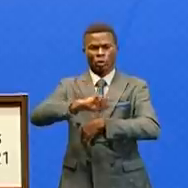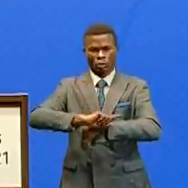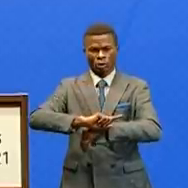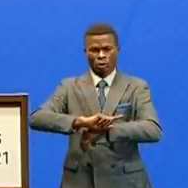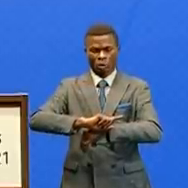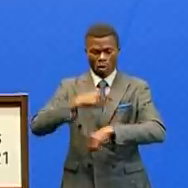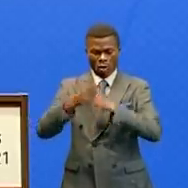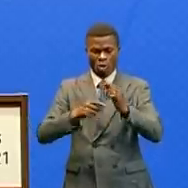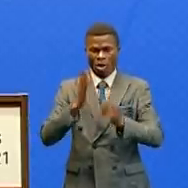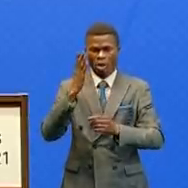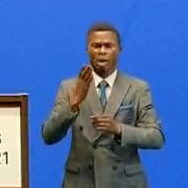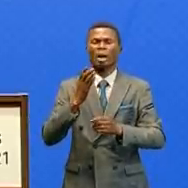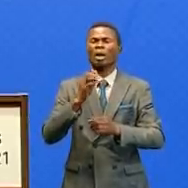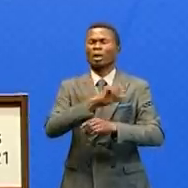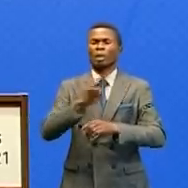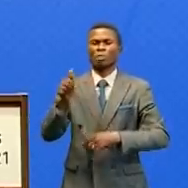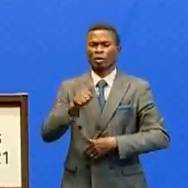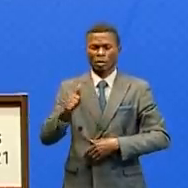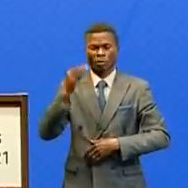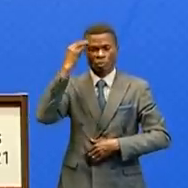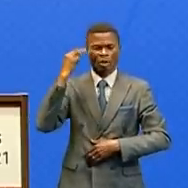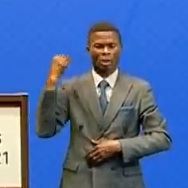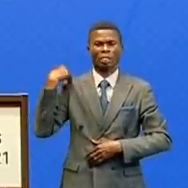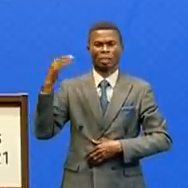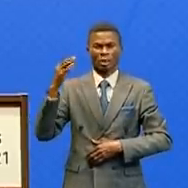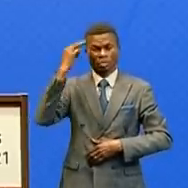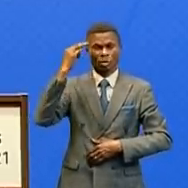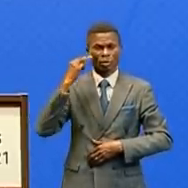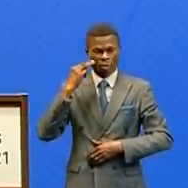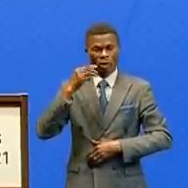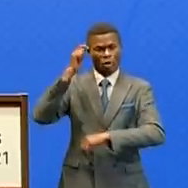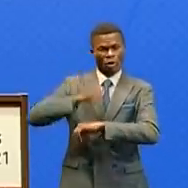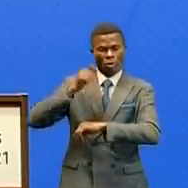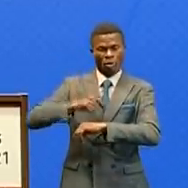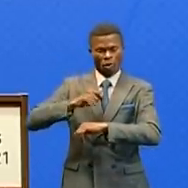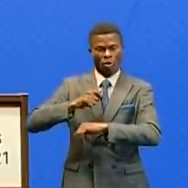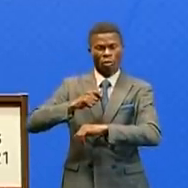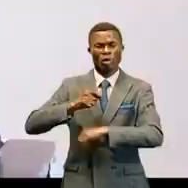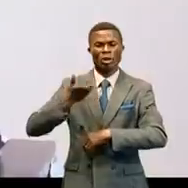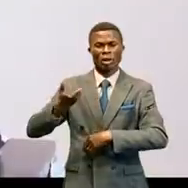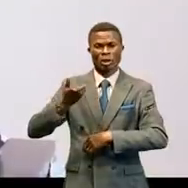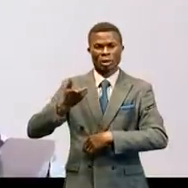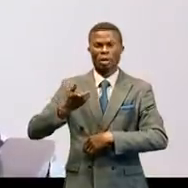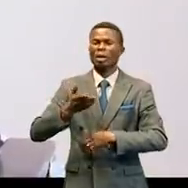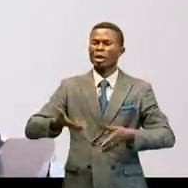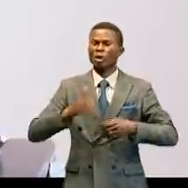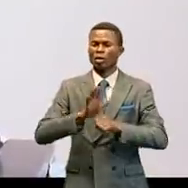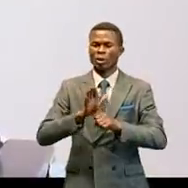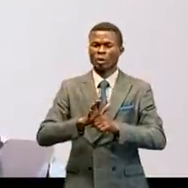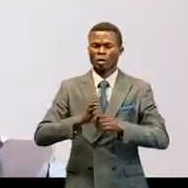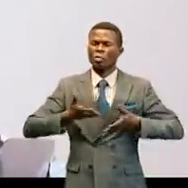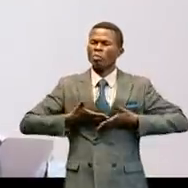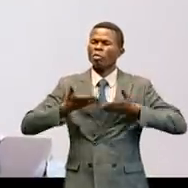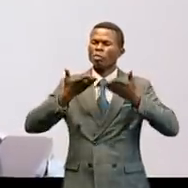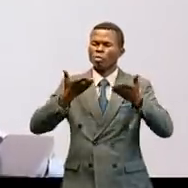prenant cours le 4 août 2021, la ministre d'État, ministre de la Justice et garde des Sceaux, a salué les